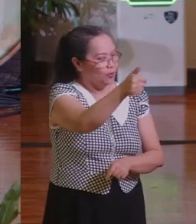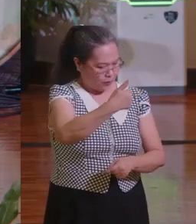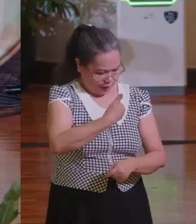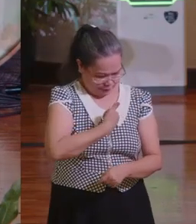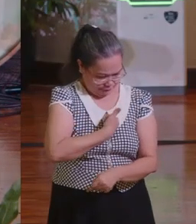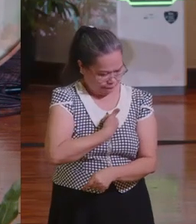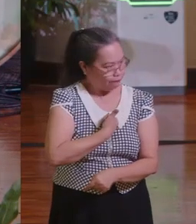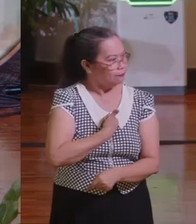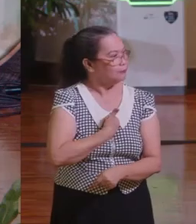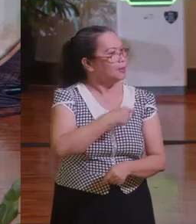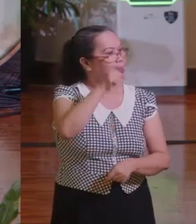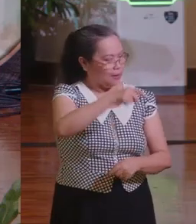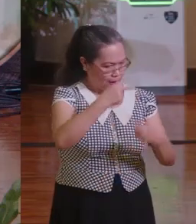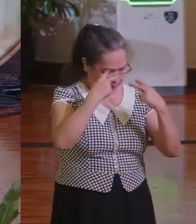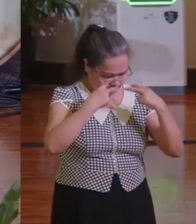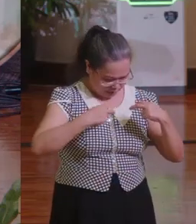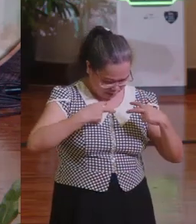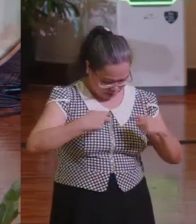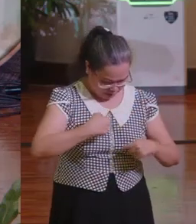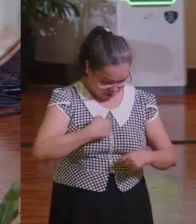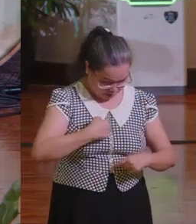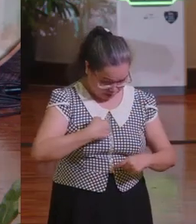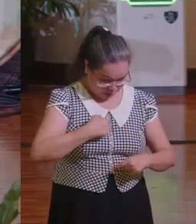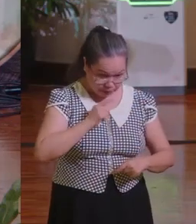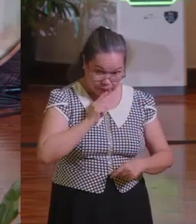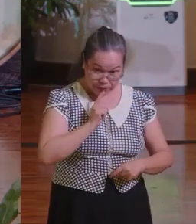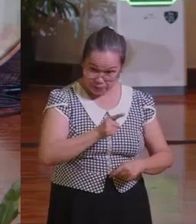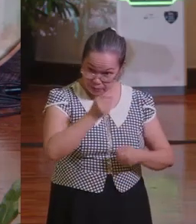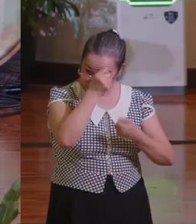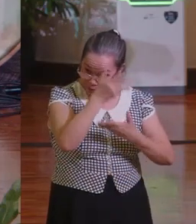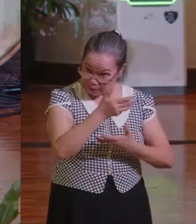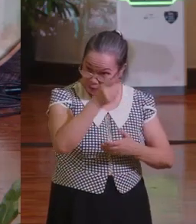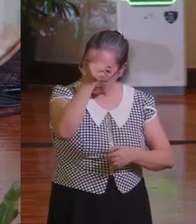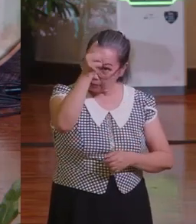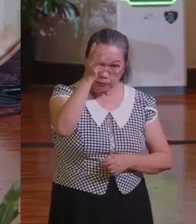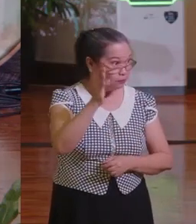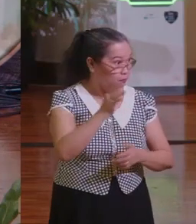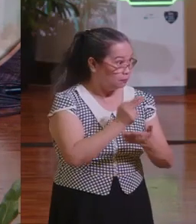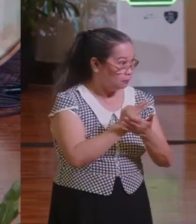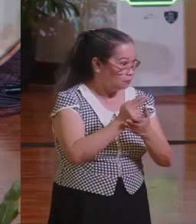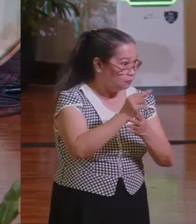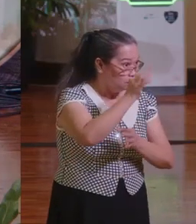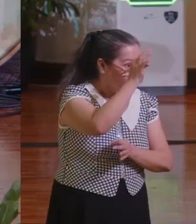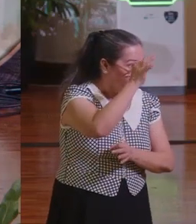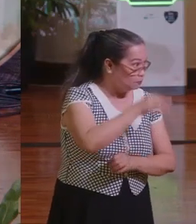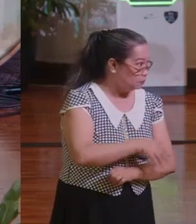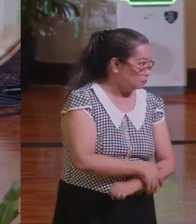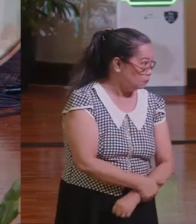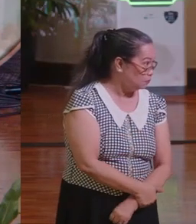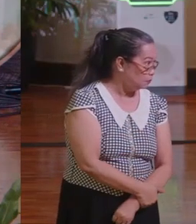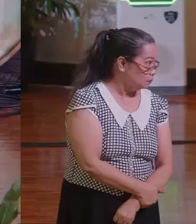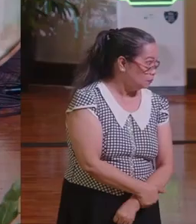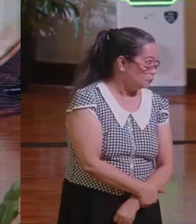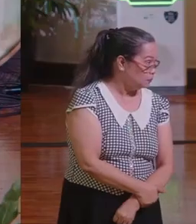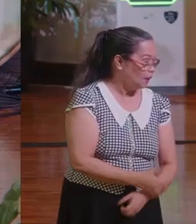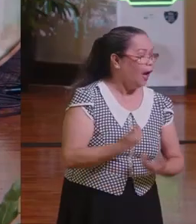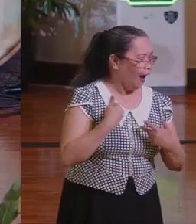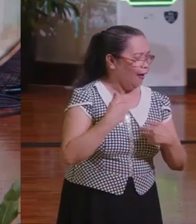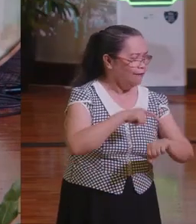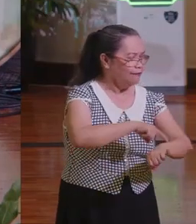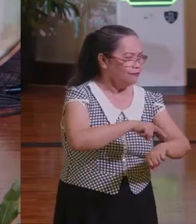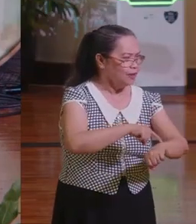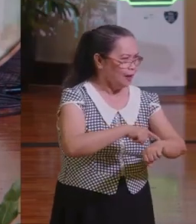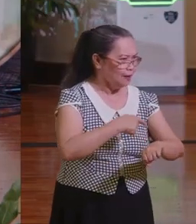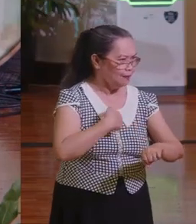ang inyong buhay, kung kayo ay sumusunod sa Espiritu ng Diyos. Ngayon, merong panahon mga kapatid na